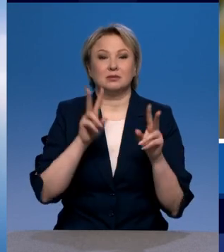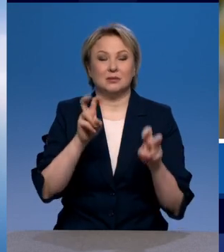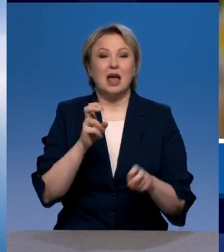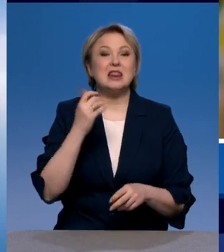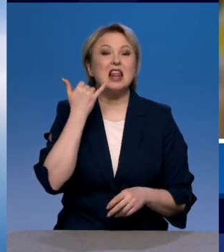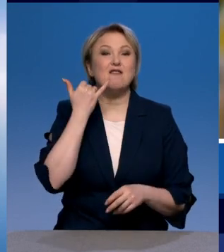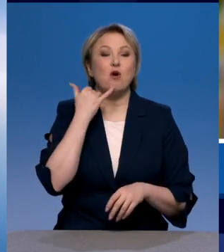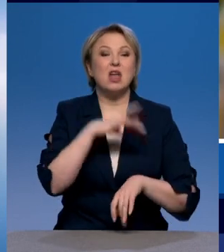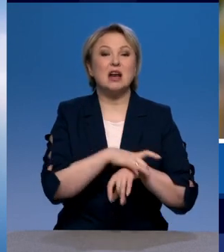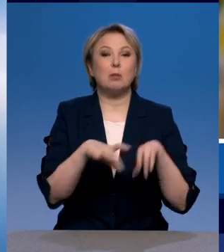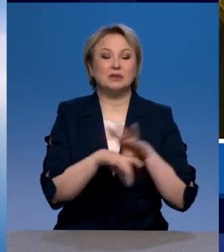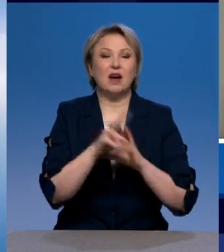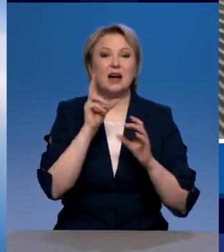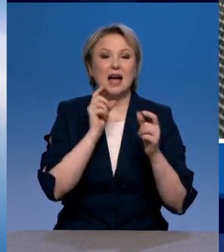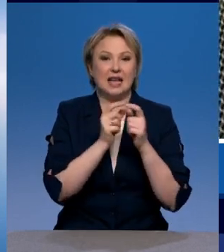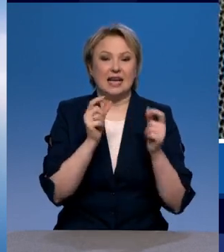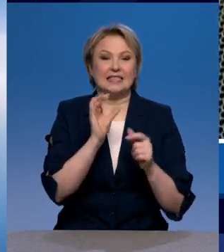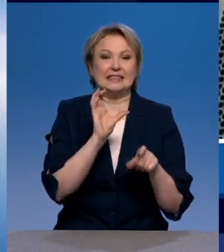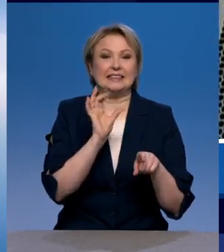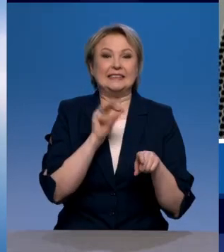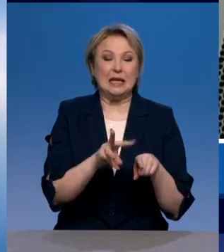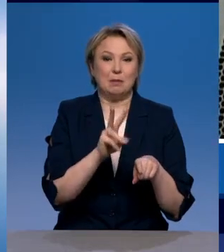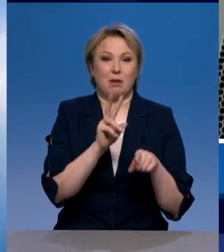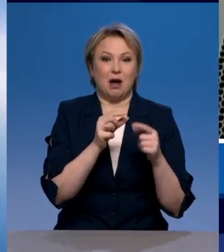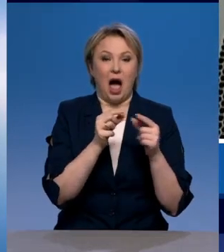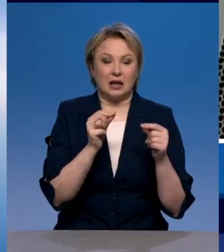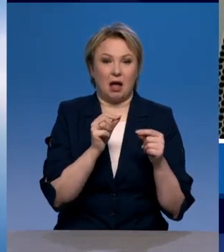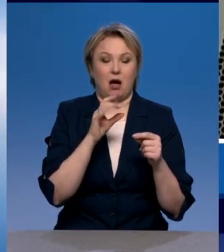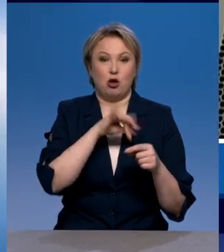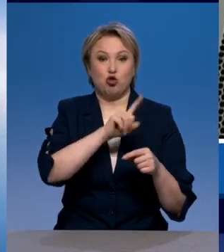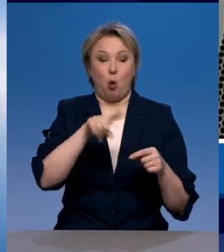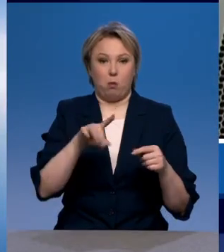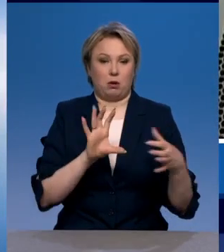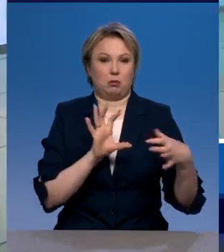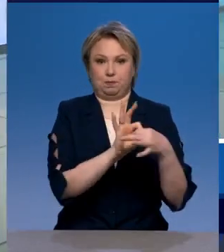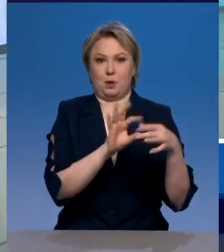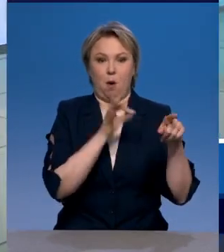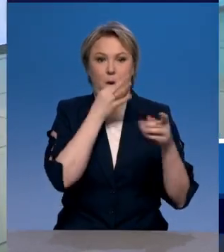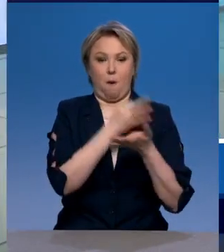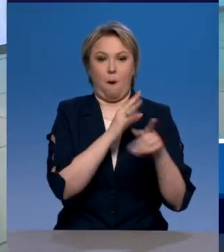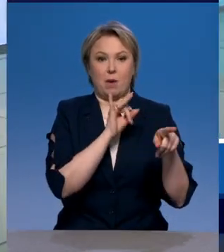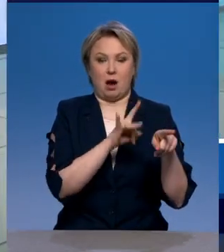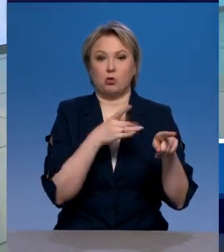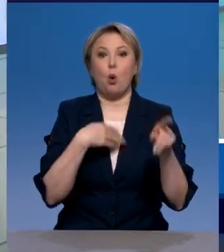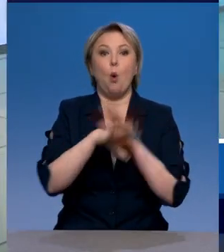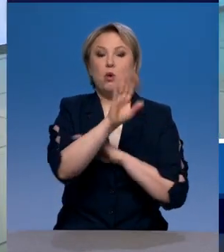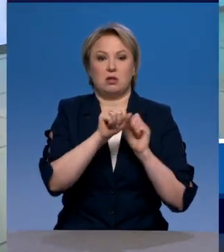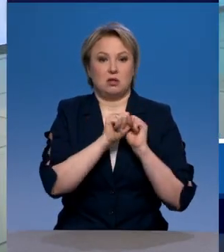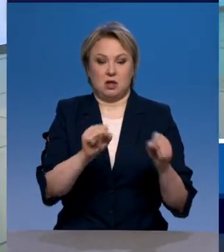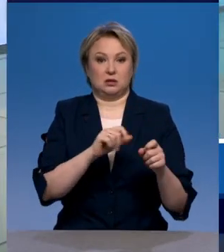когда сим-карта, номер телефона привязан к оператору и никуда не уйдешь. А теперь, оказывается, можно выбирать. Вот